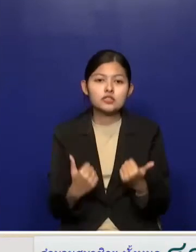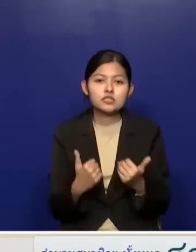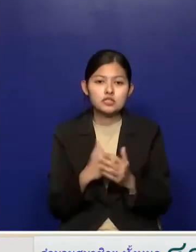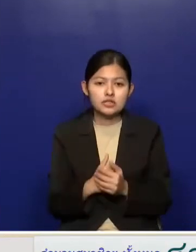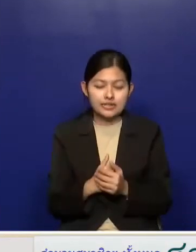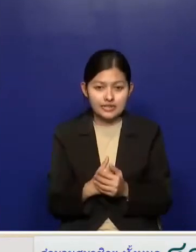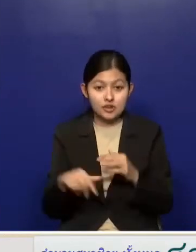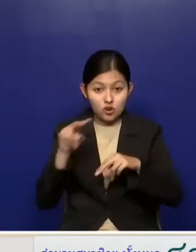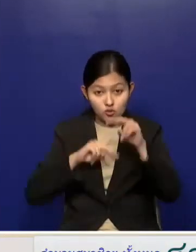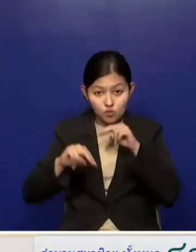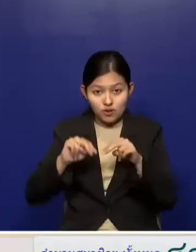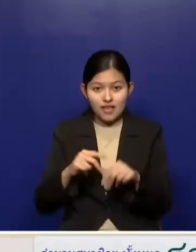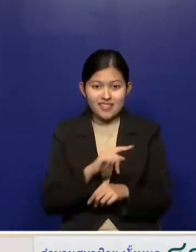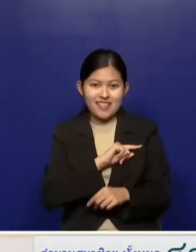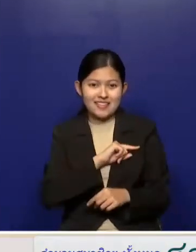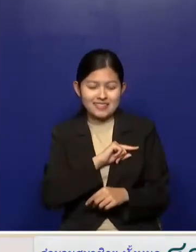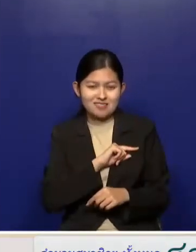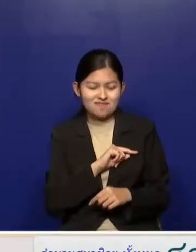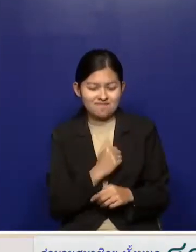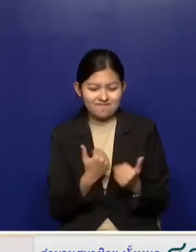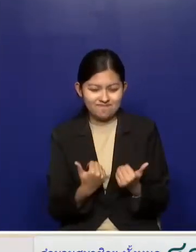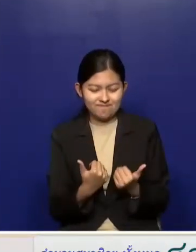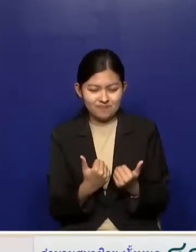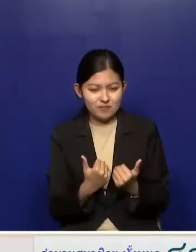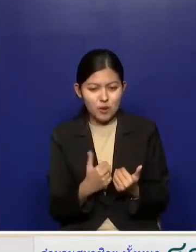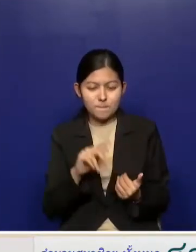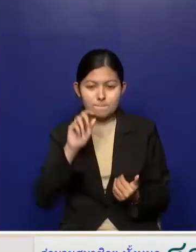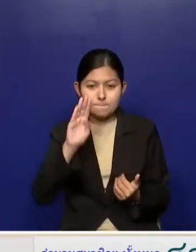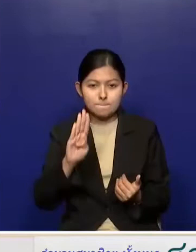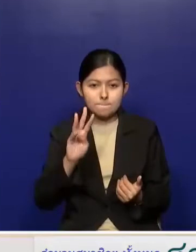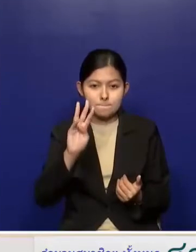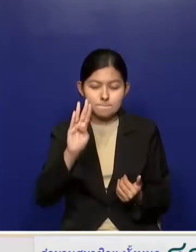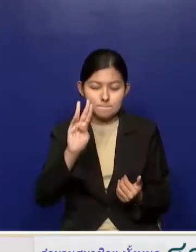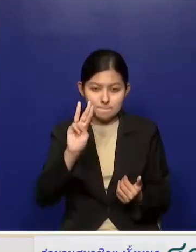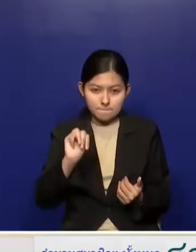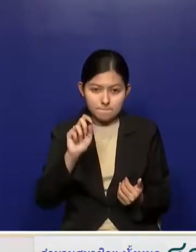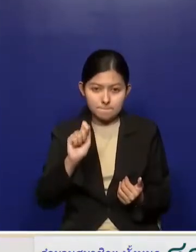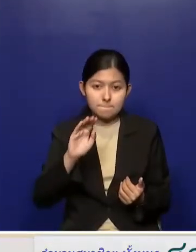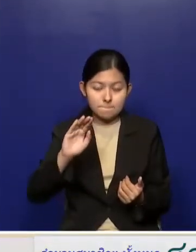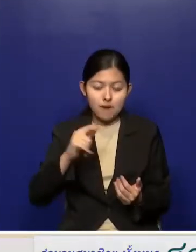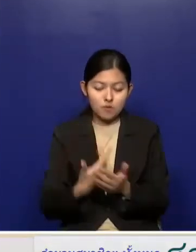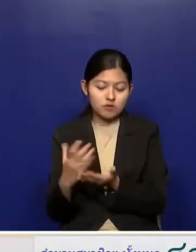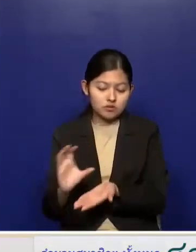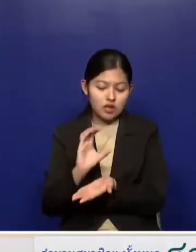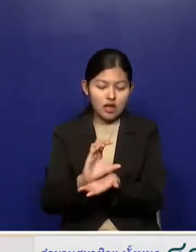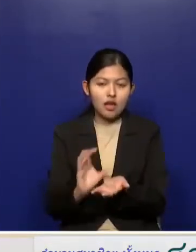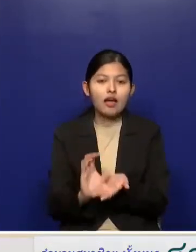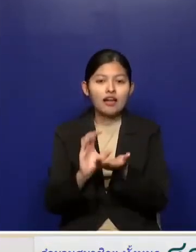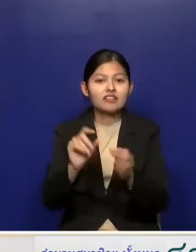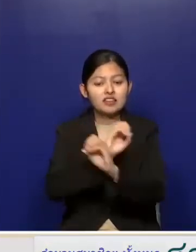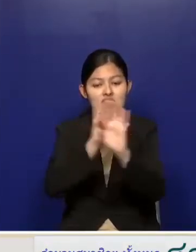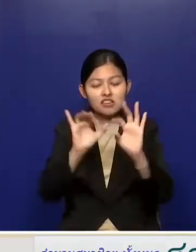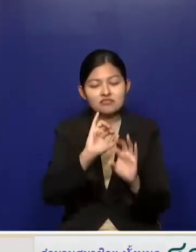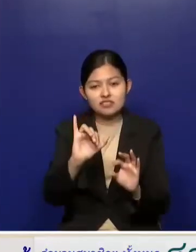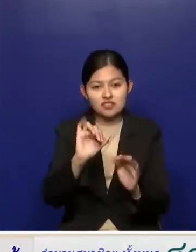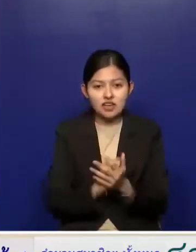พี่เลียงนะคะแต่ว่าน่าที่ดงกล่าวนี้ไม่ได้มีการมอกหมายในระดับ NGOายหอว่าในเรื่องของงบประมาณอย่ชัดเจนทำให้หน่วยงานหลก